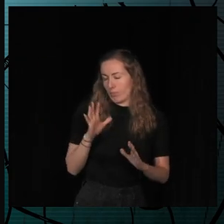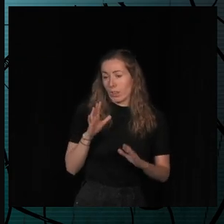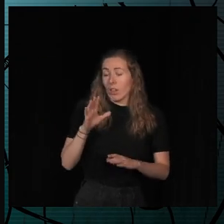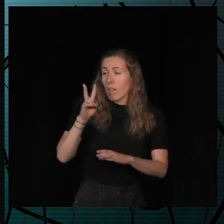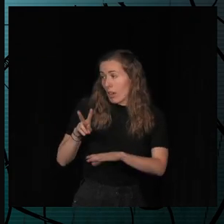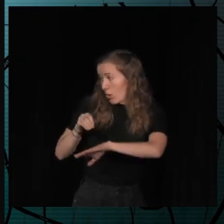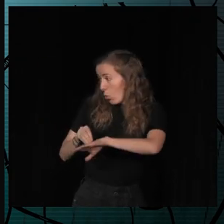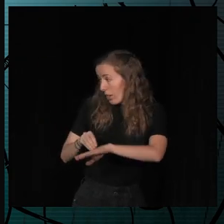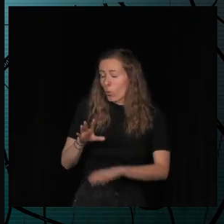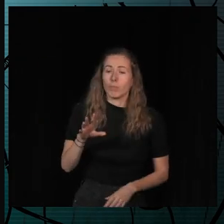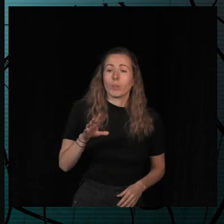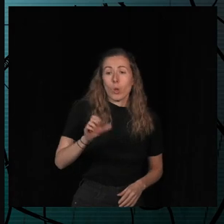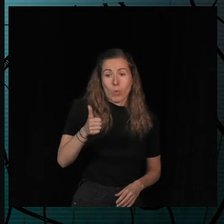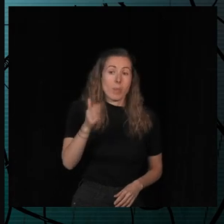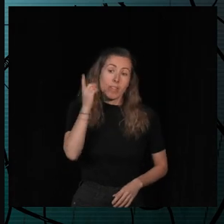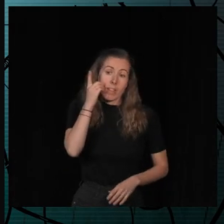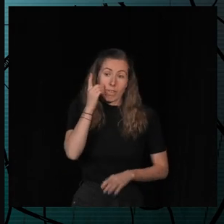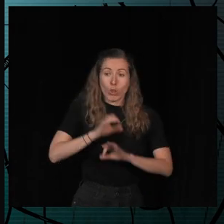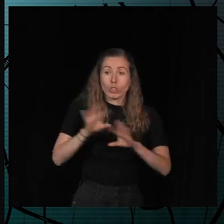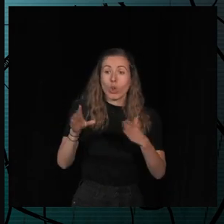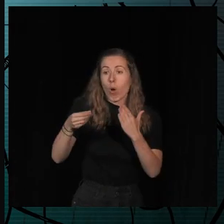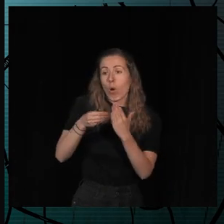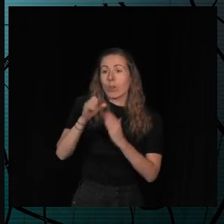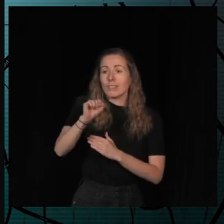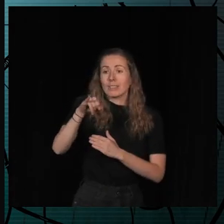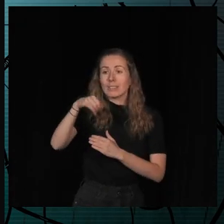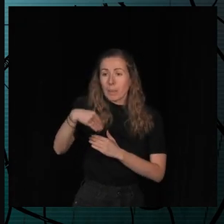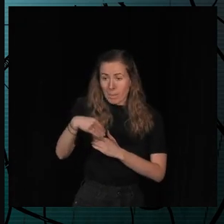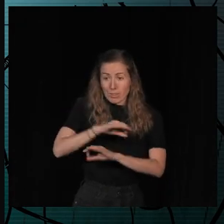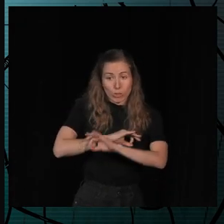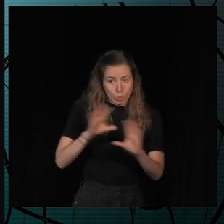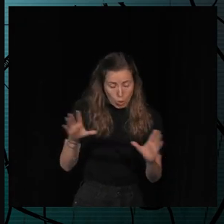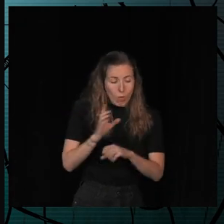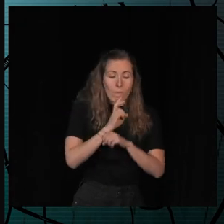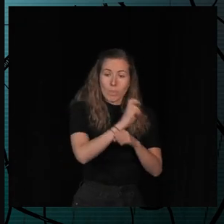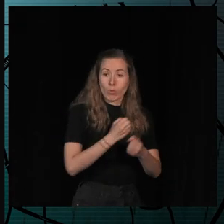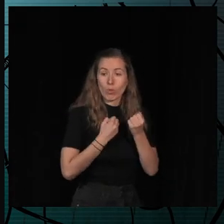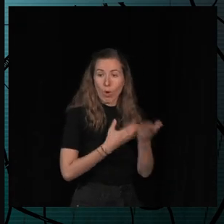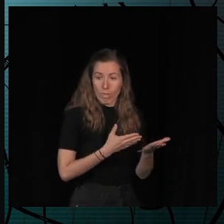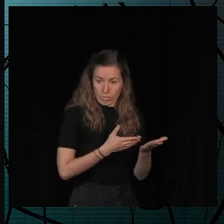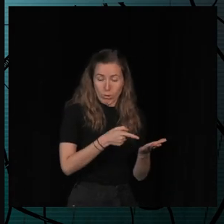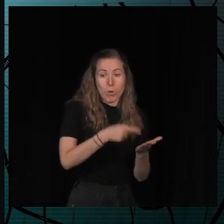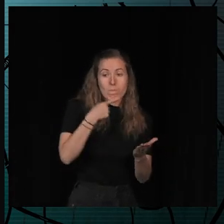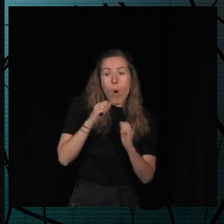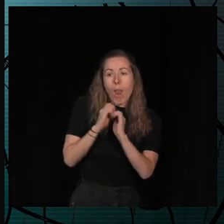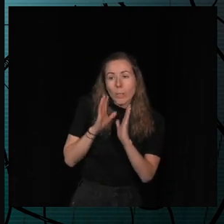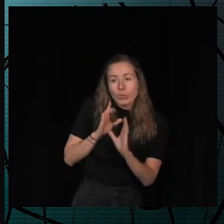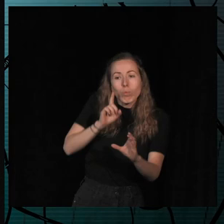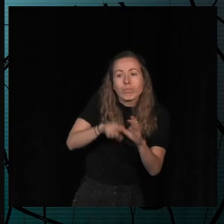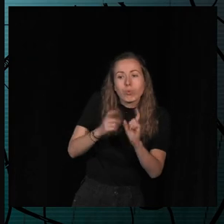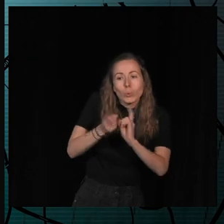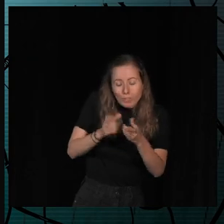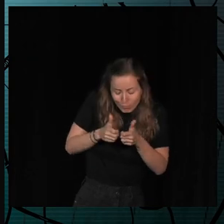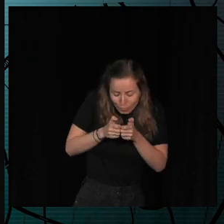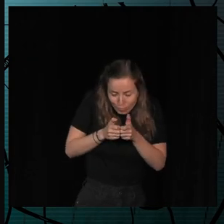smart sans puce qu'on offre à l'enfant quand on veut qu'il puisse avoir un petit accès à la maison et quand on sent